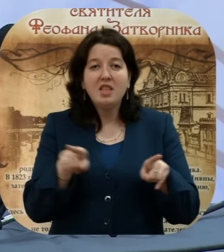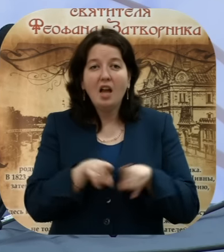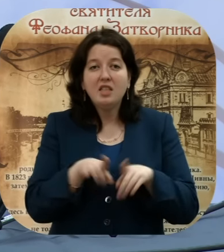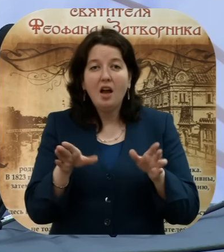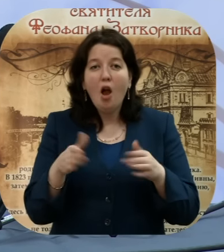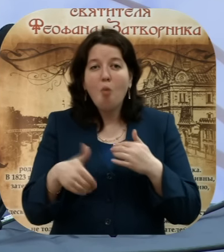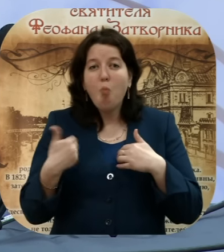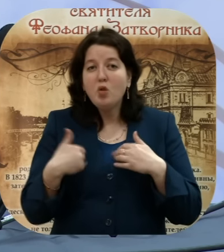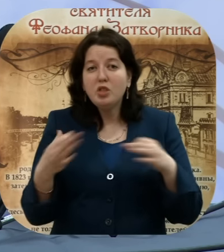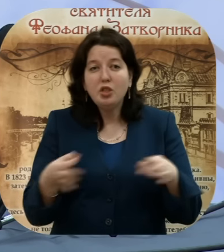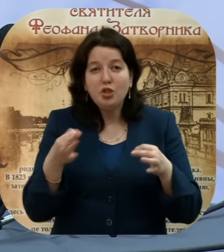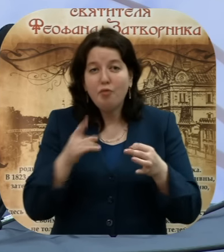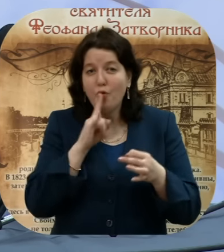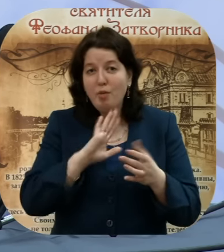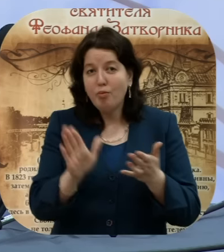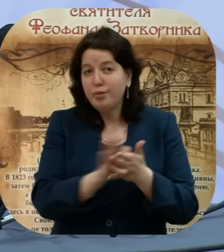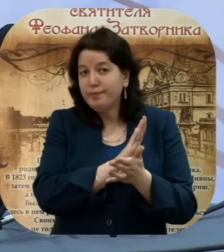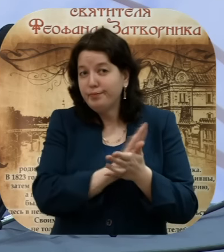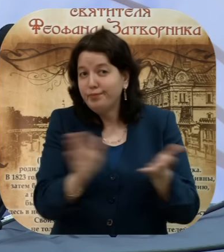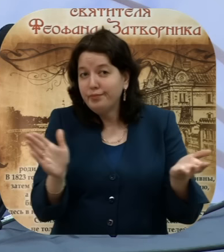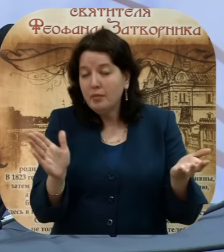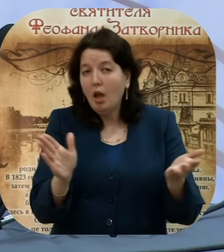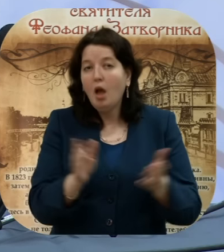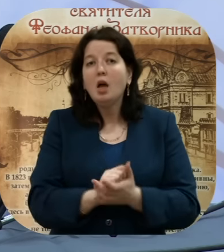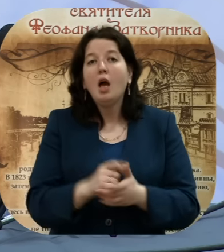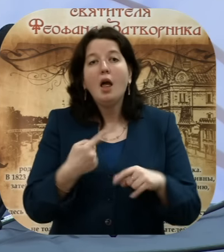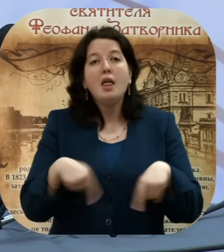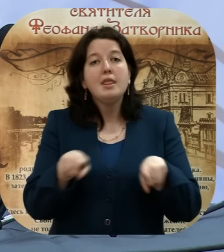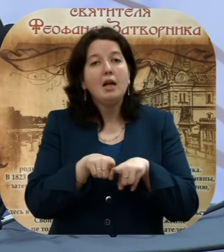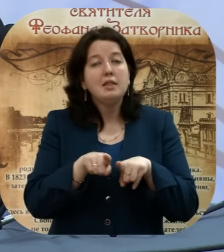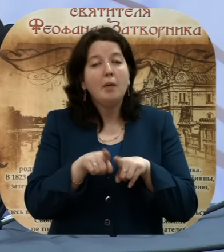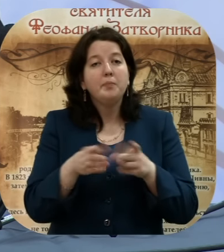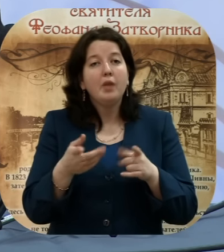Никакой пользы не будет. Да-да,